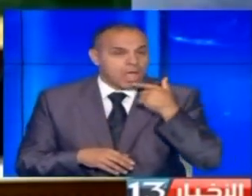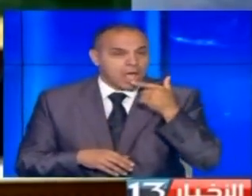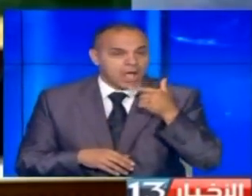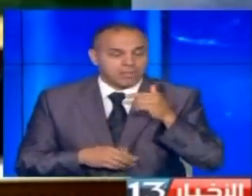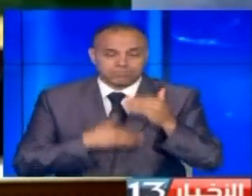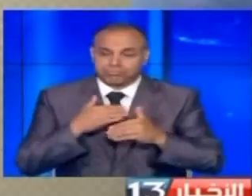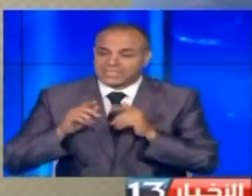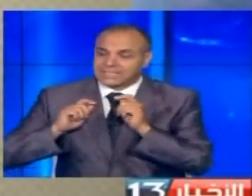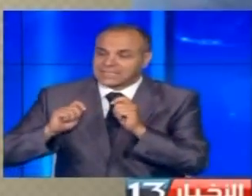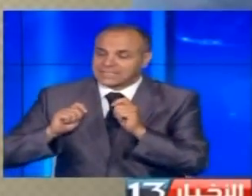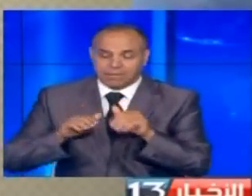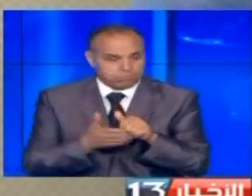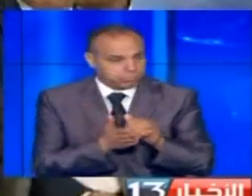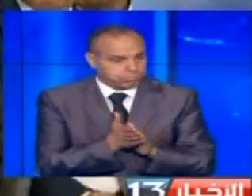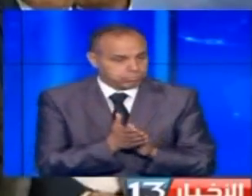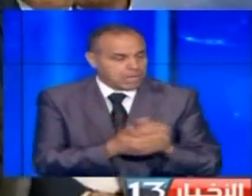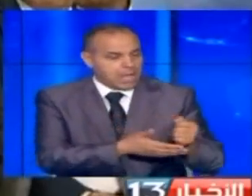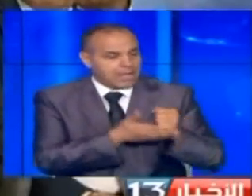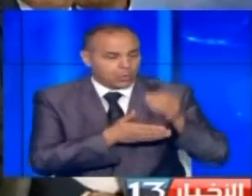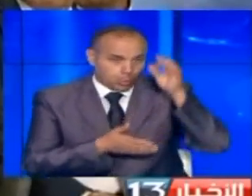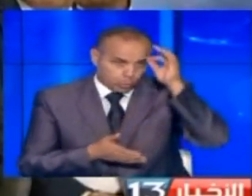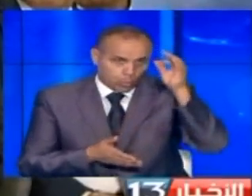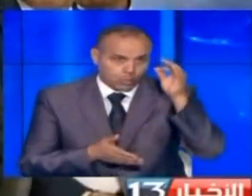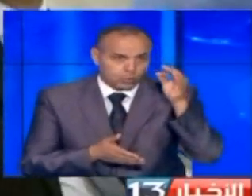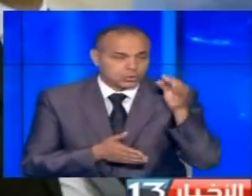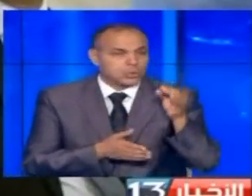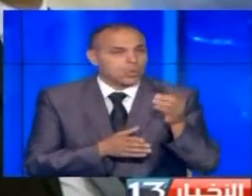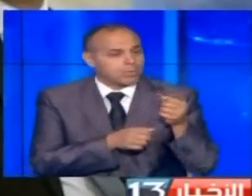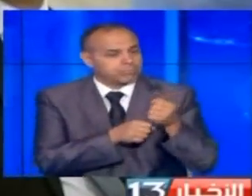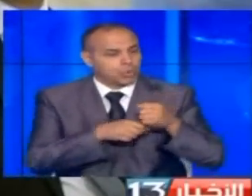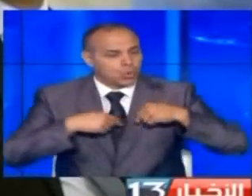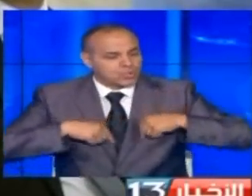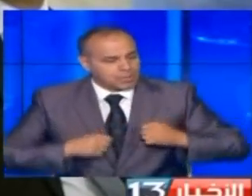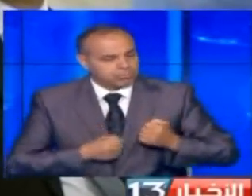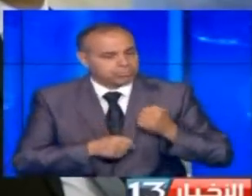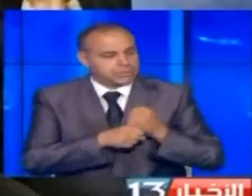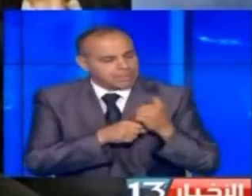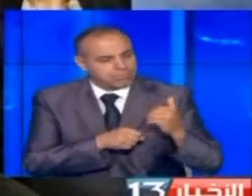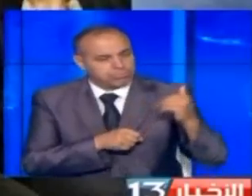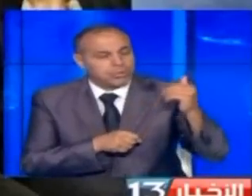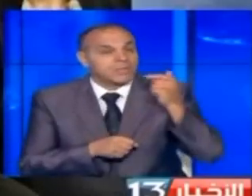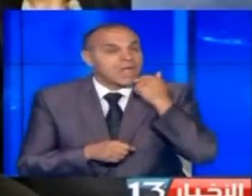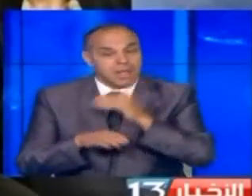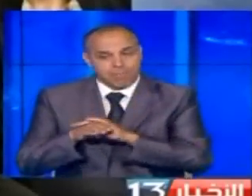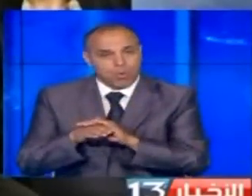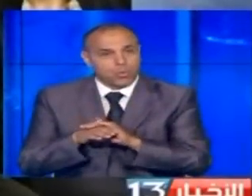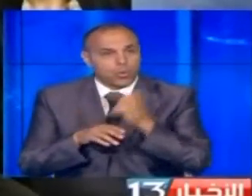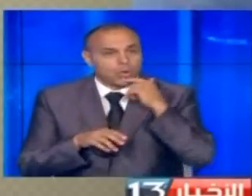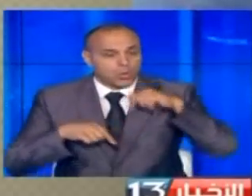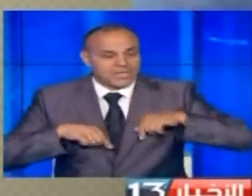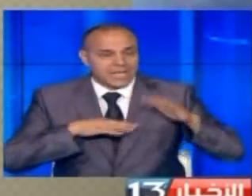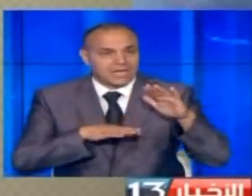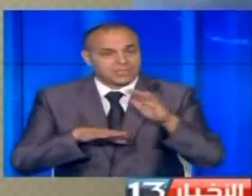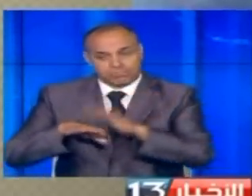تطوير دبلوماسية فاعلة تخدم المصلحة الوطنية وتشد من عضد الحكومة في مجهود التنمية. وفي هذا السياق استحضر الجيناوي